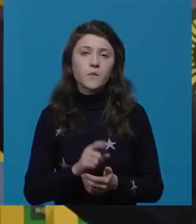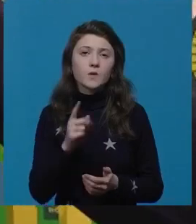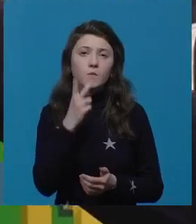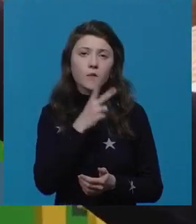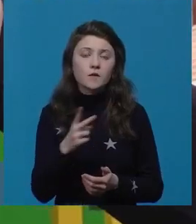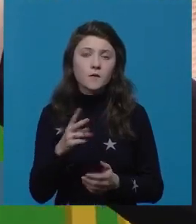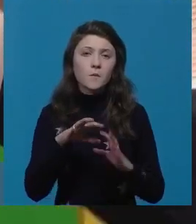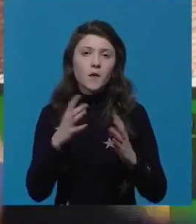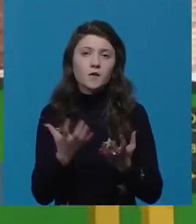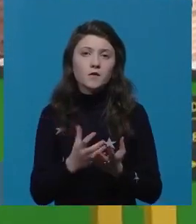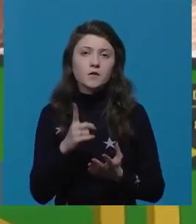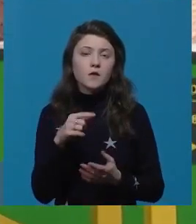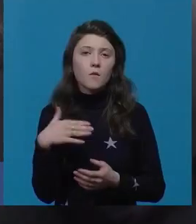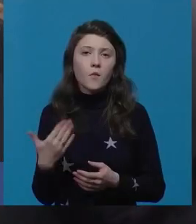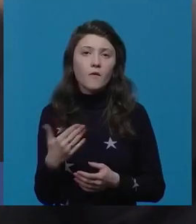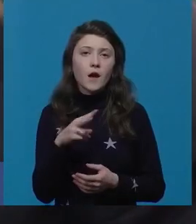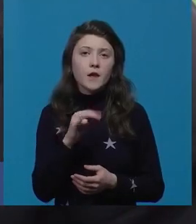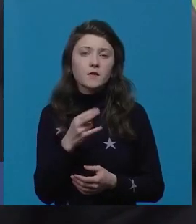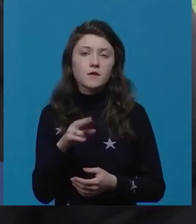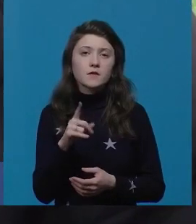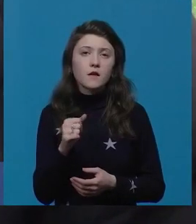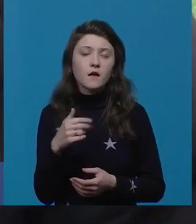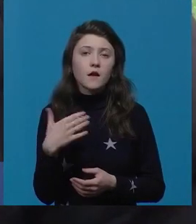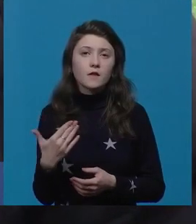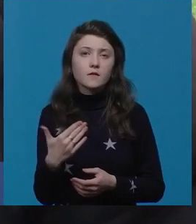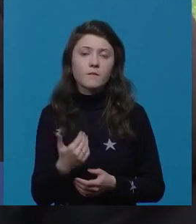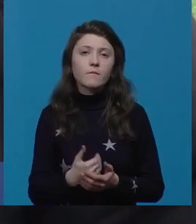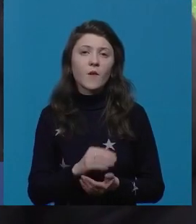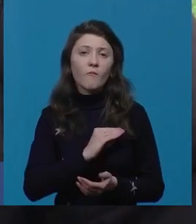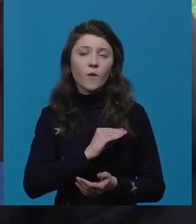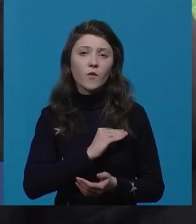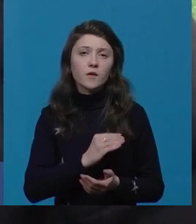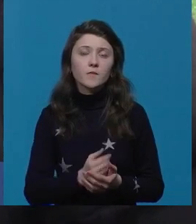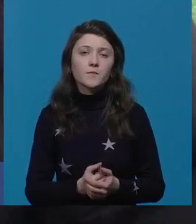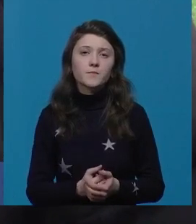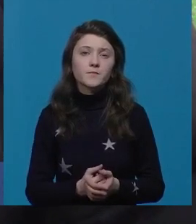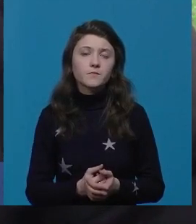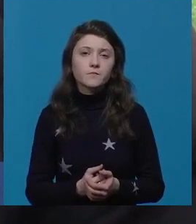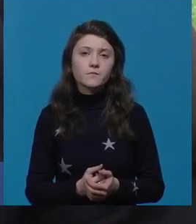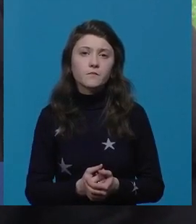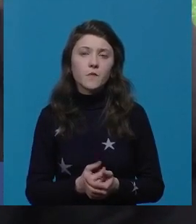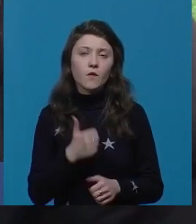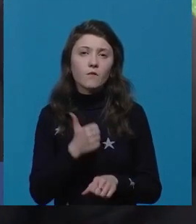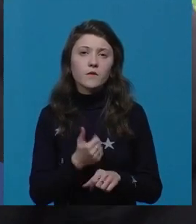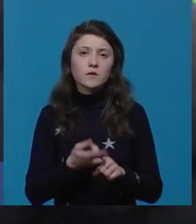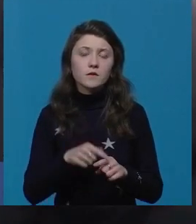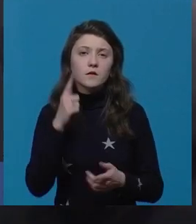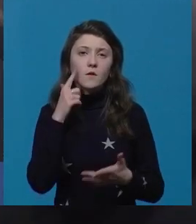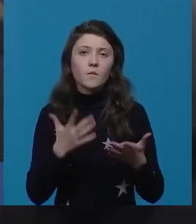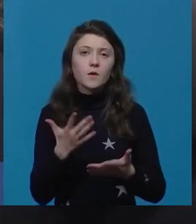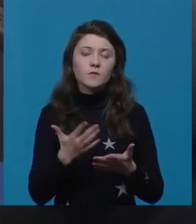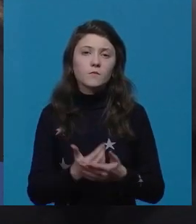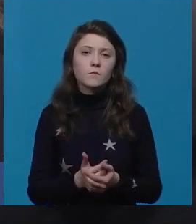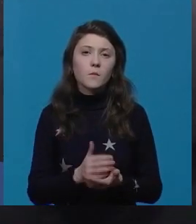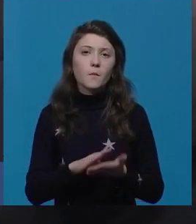за бокову лінію, за лінію воріт. І головне – це, напевно, положення поза грою,